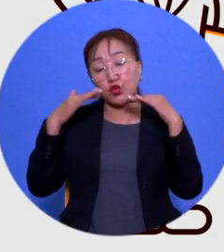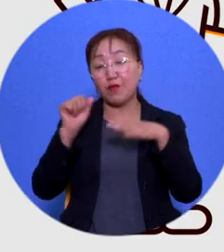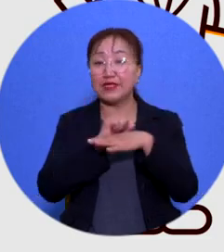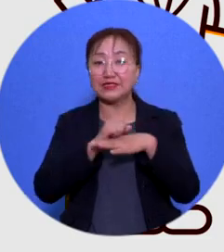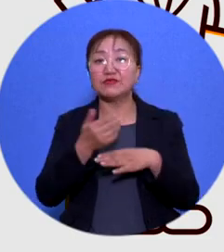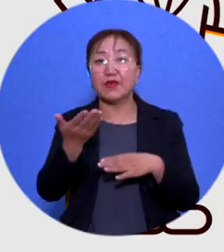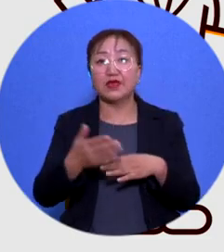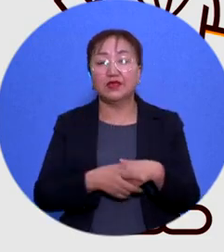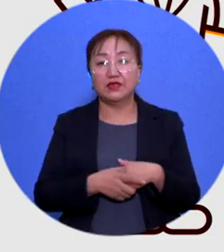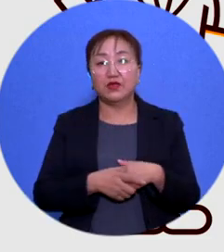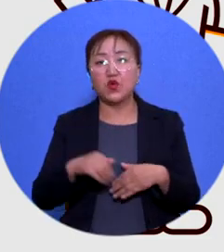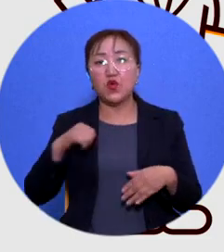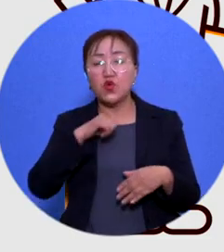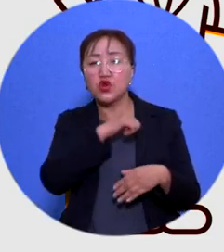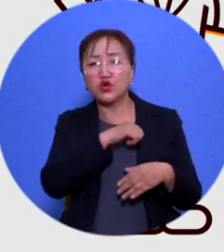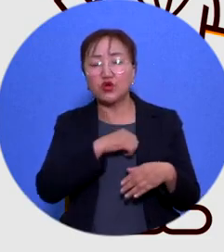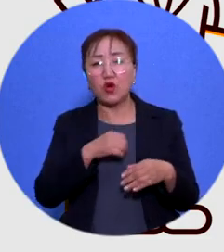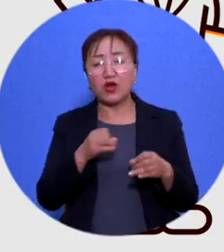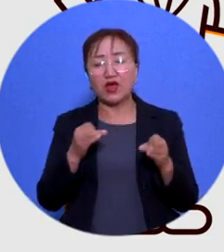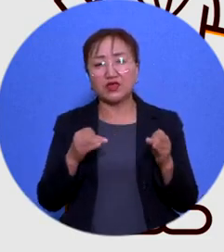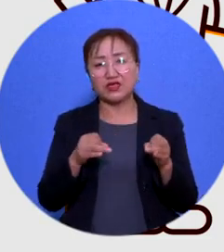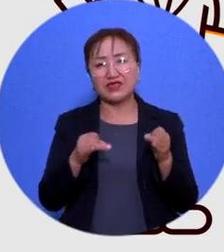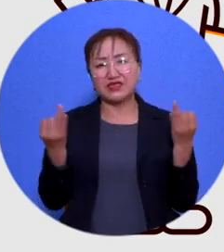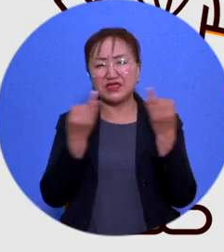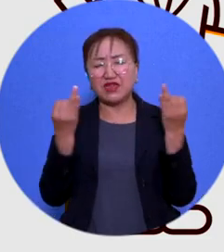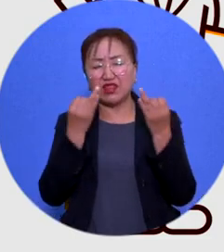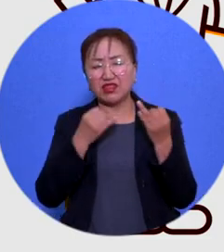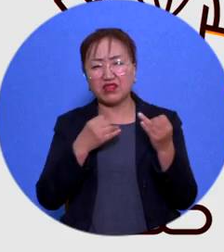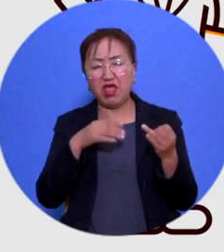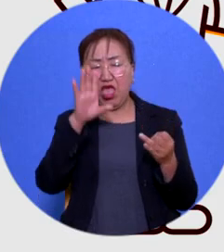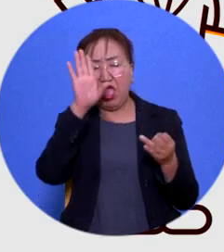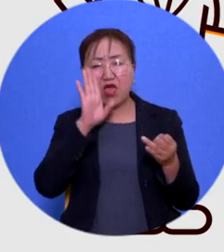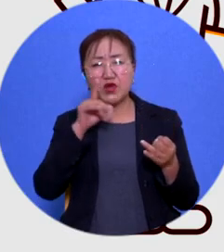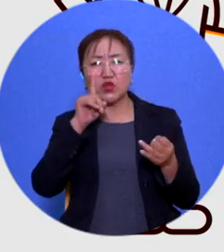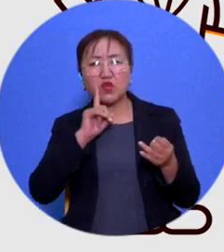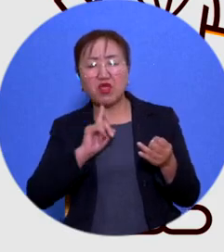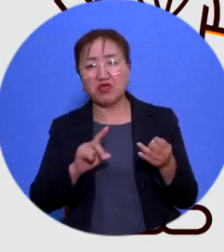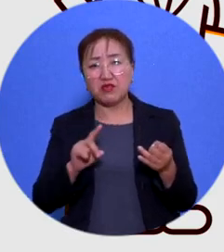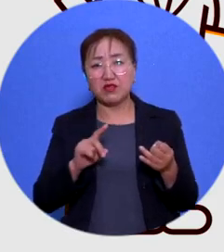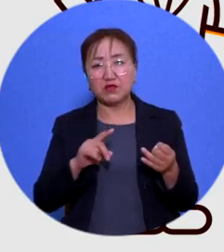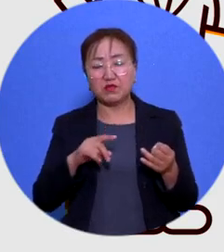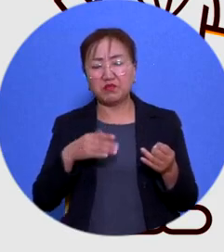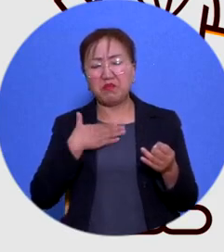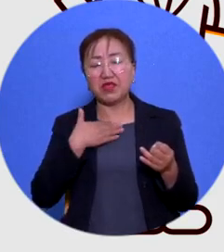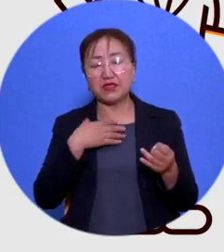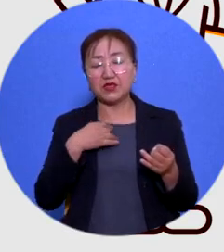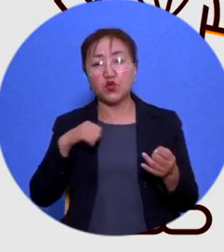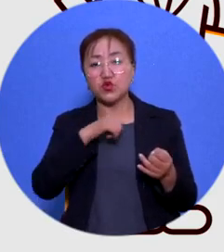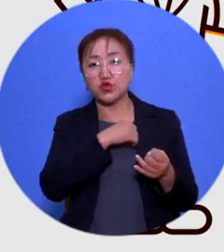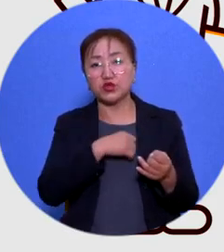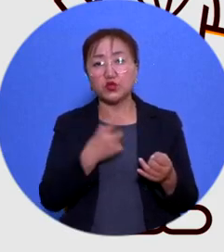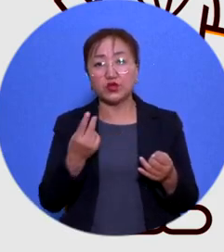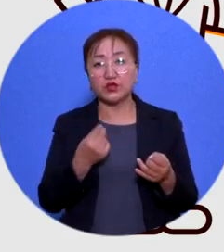захим донтолтод өртөх эрсдэлтэй байж магадгүй гэдгээ хүлэн зөвшөөрнө. За компьютер гар утас зэргийг өөрийн нүдэнд